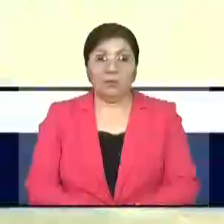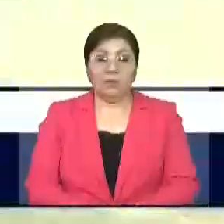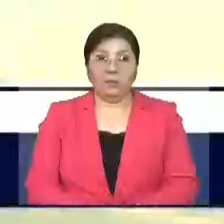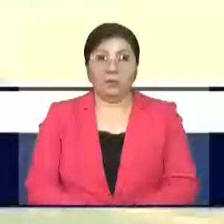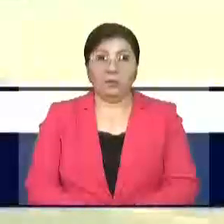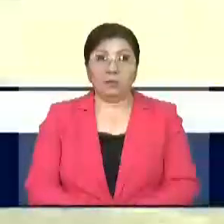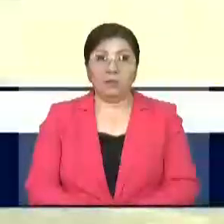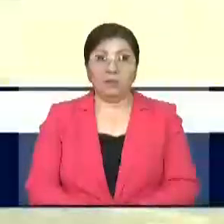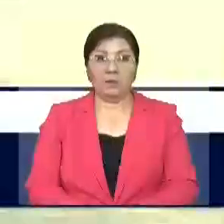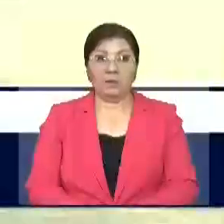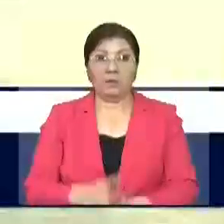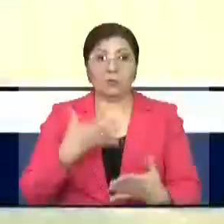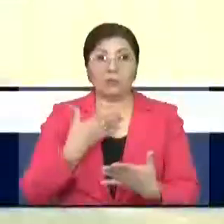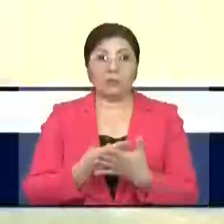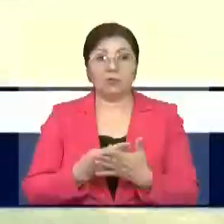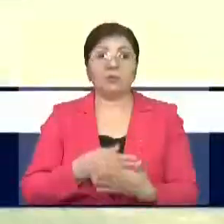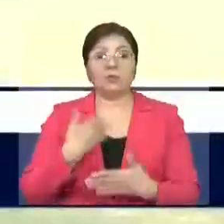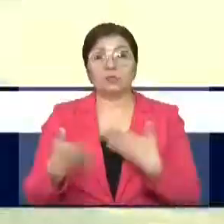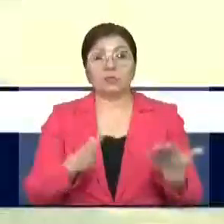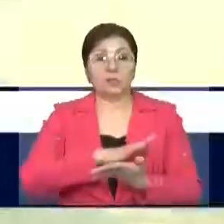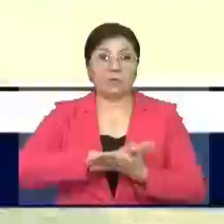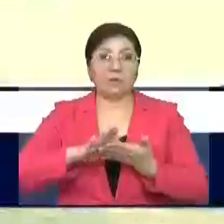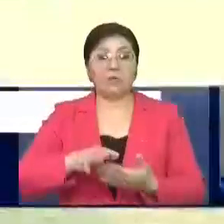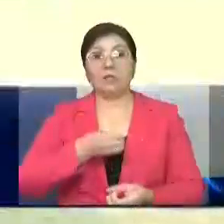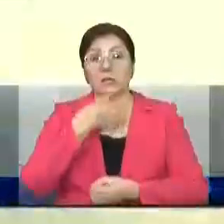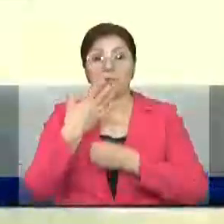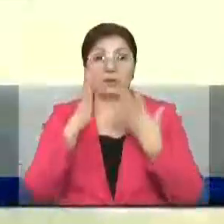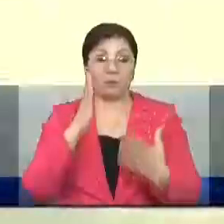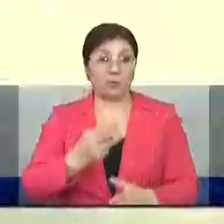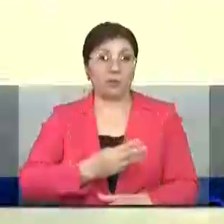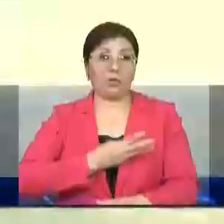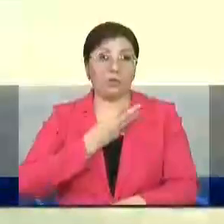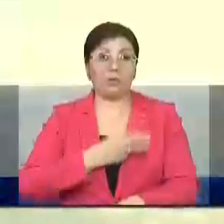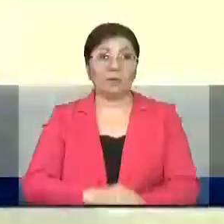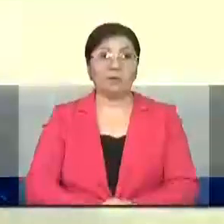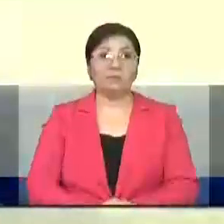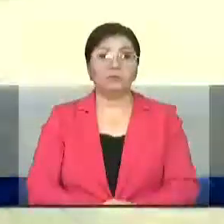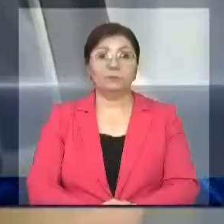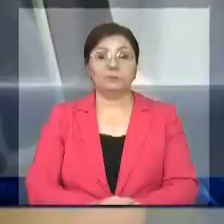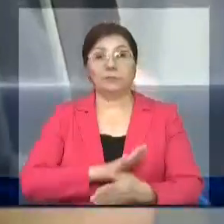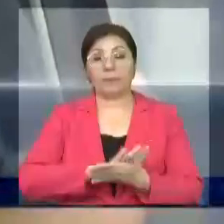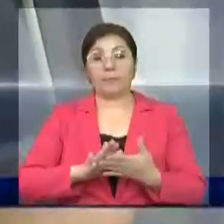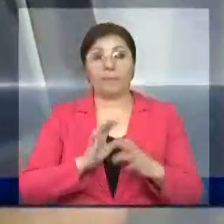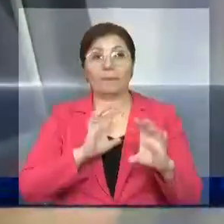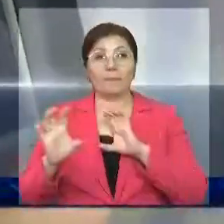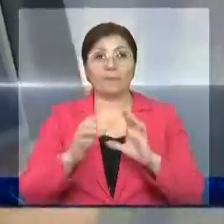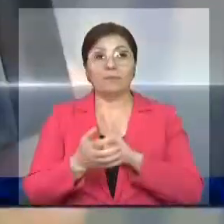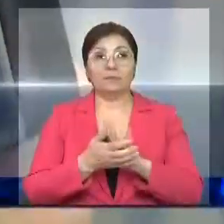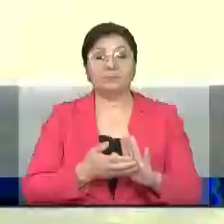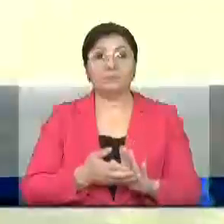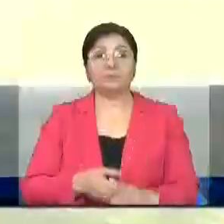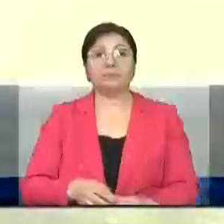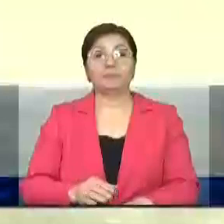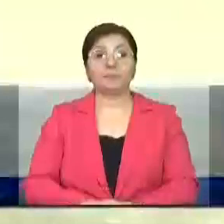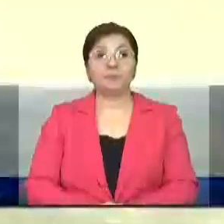мен өзіміздің үйдің жан жағымызда тап таза. Сондықтан да жұмыс істеп жүрген жерімде сондай таза ұстаймын. Живой адам сияқты ғой, ода